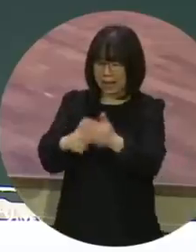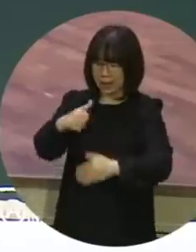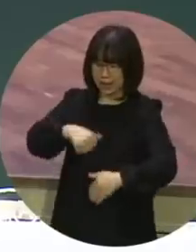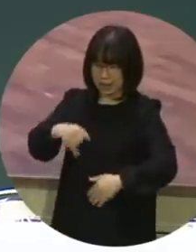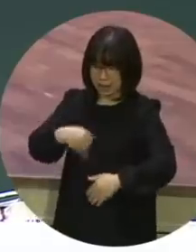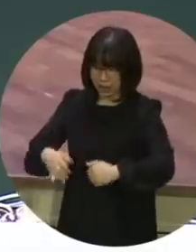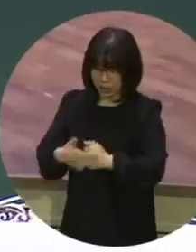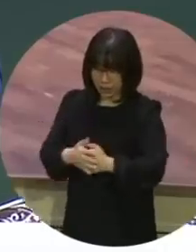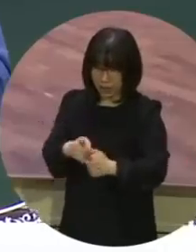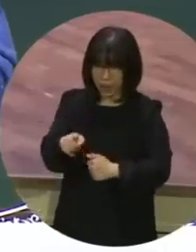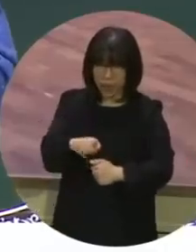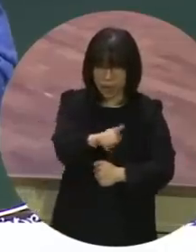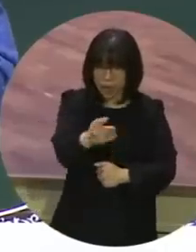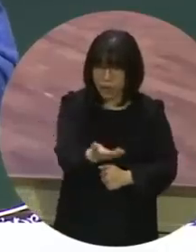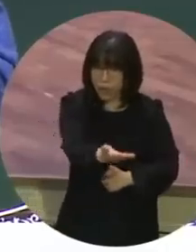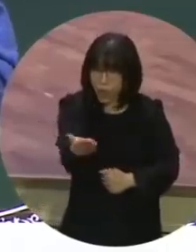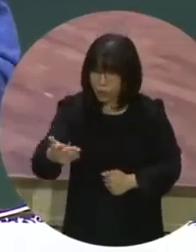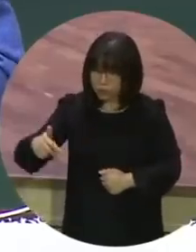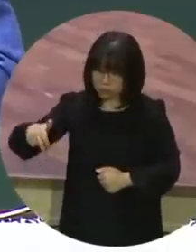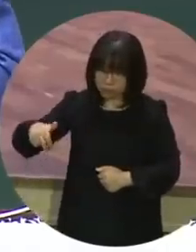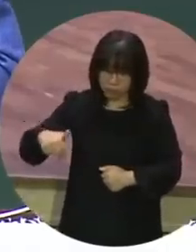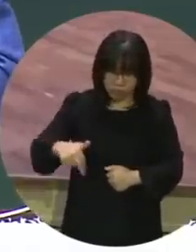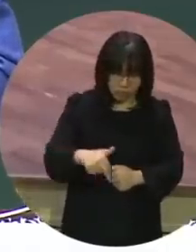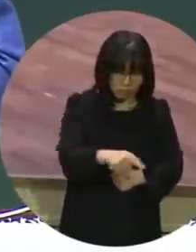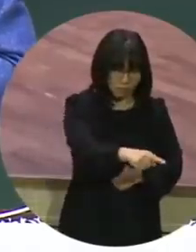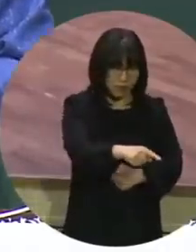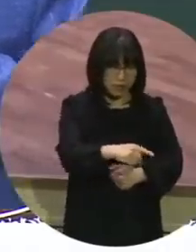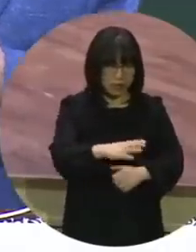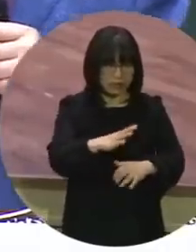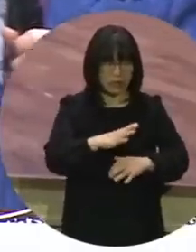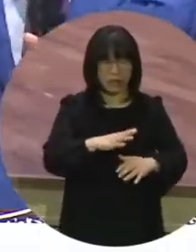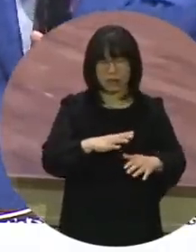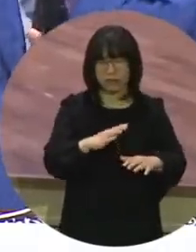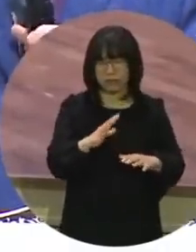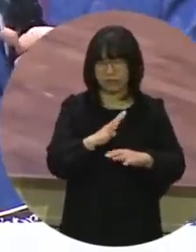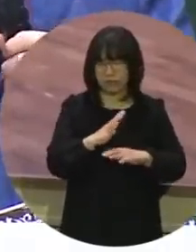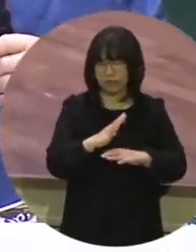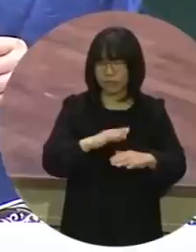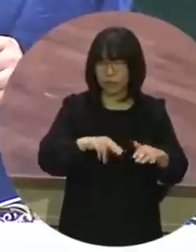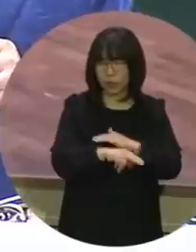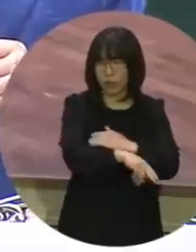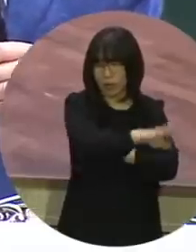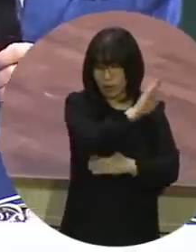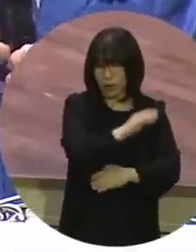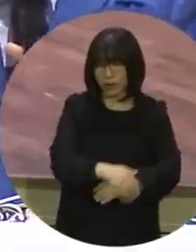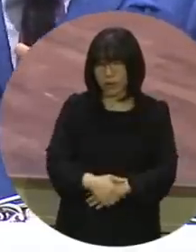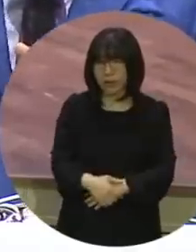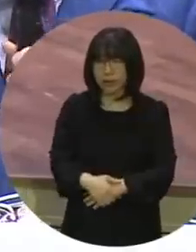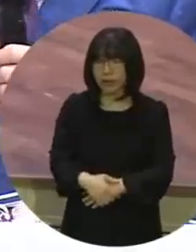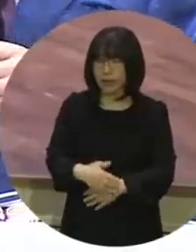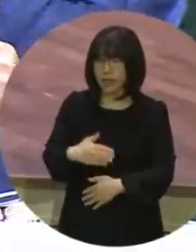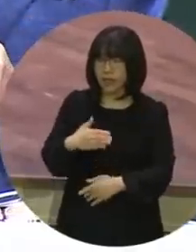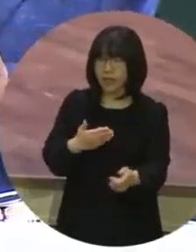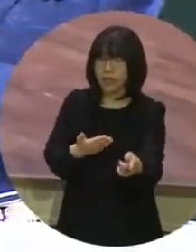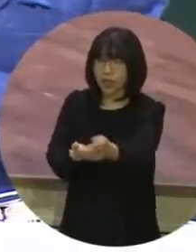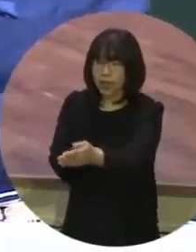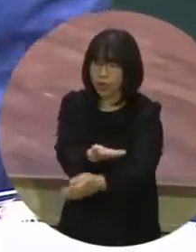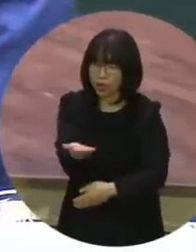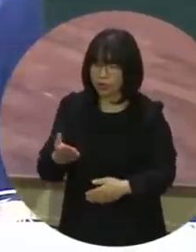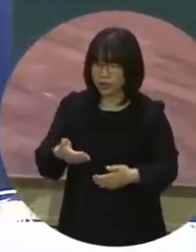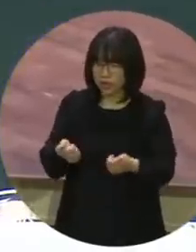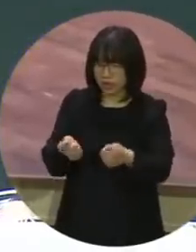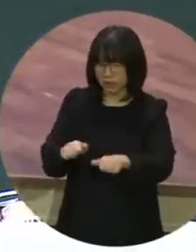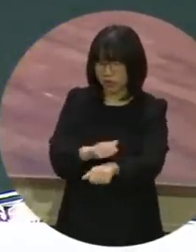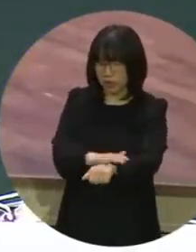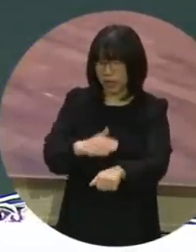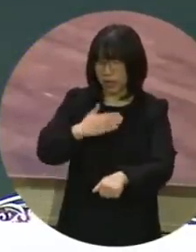벌벌 떤다니 여러분 떨 이유가 없다니까요. 내가 누군지 몰라서 그랬자. 그러면